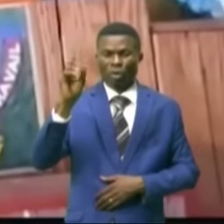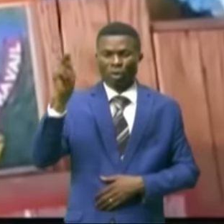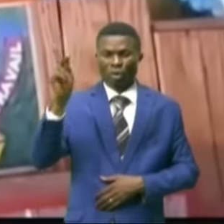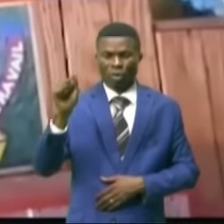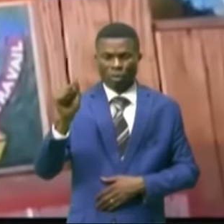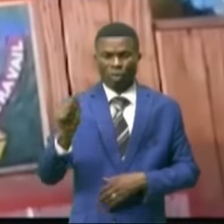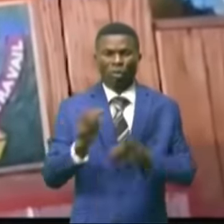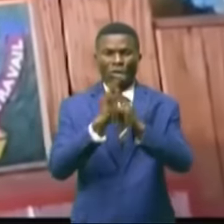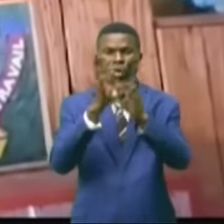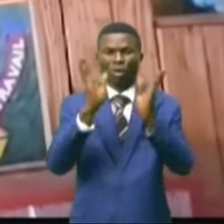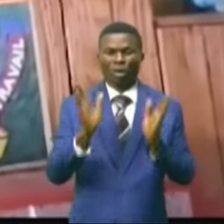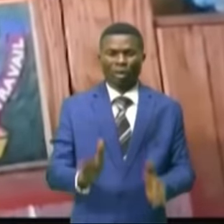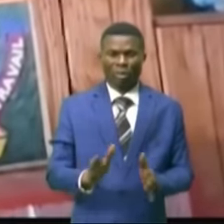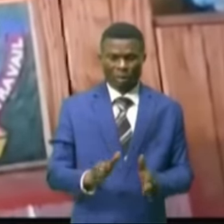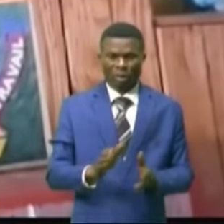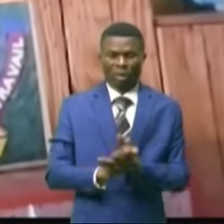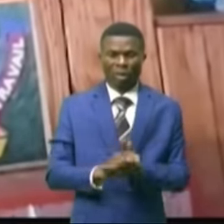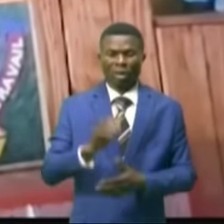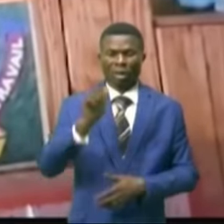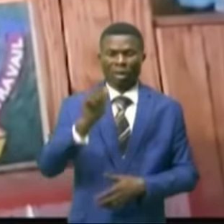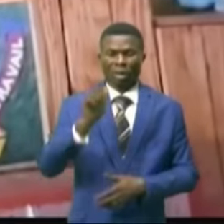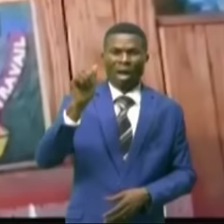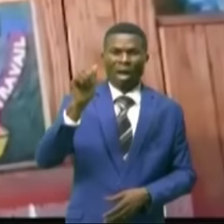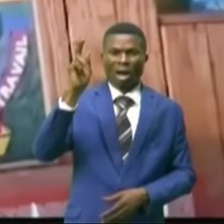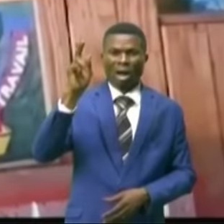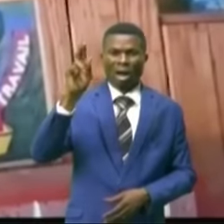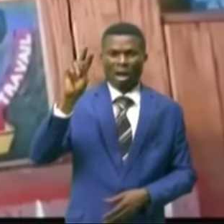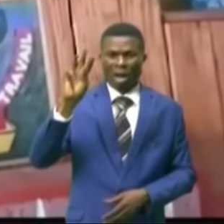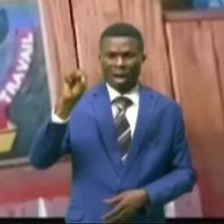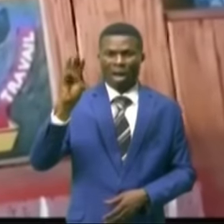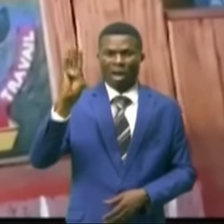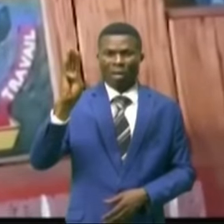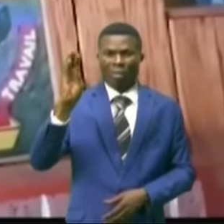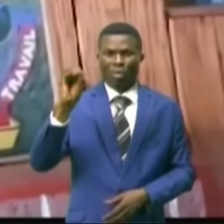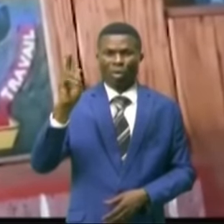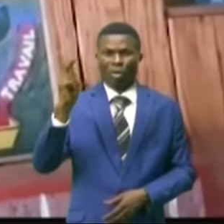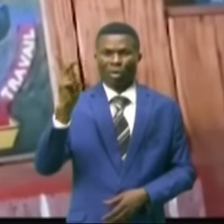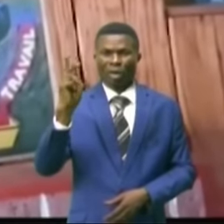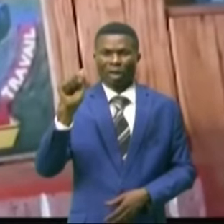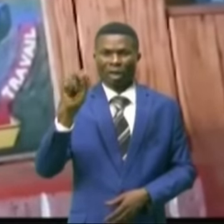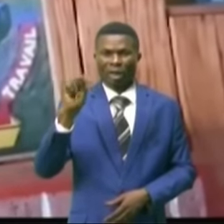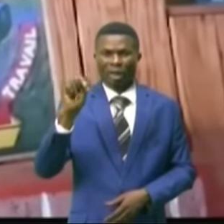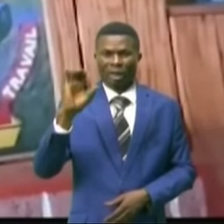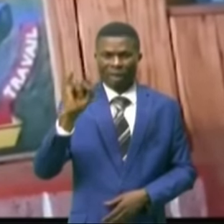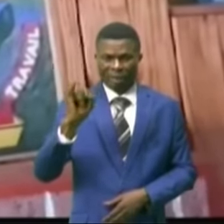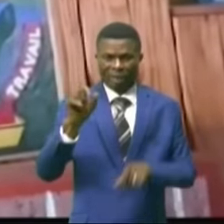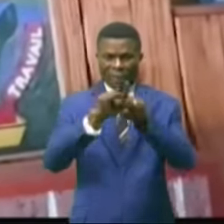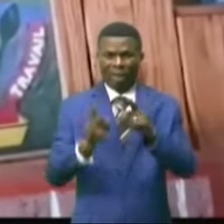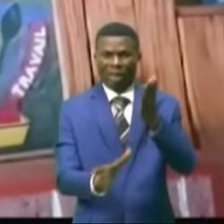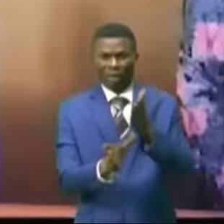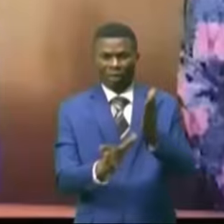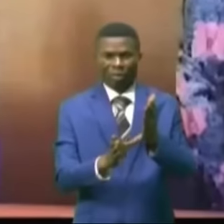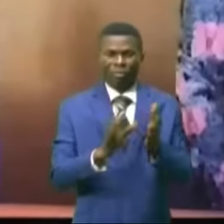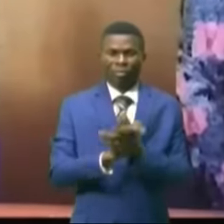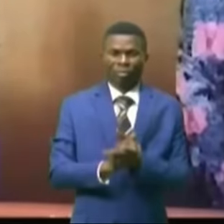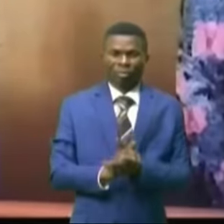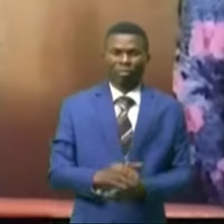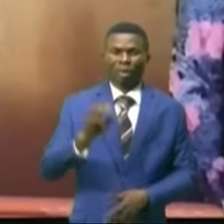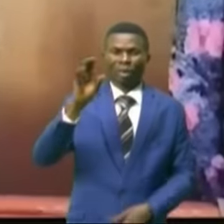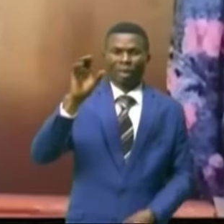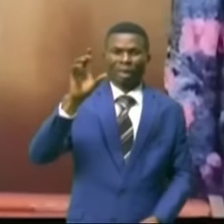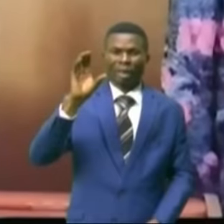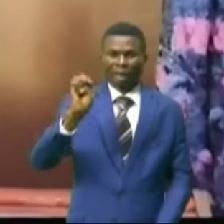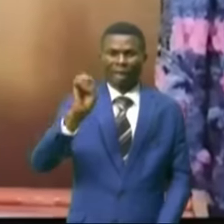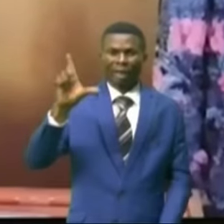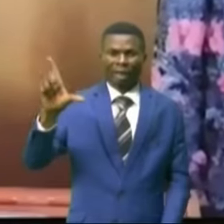rapporteur, l'honorable Ambokani Ezekiel, rapporteur adjoint, et enfin l'honorable Clovis Longama,